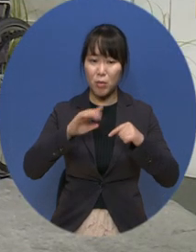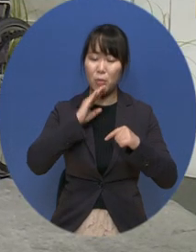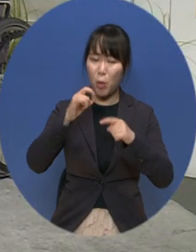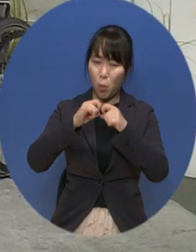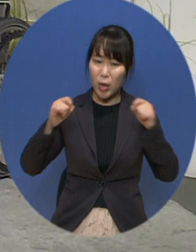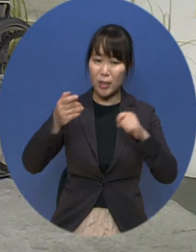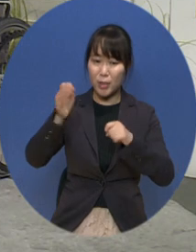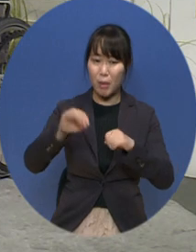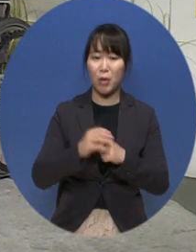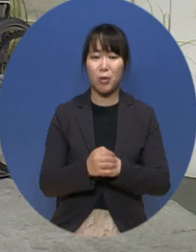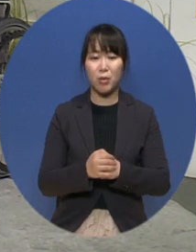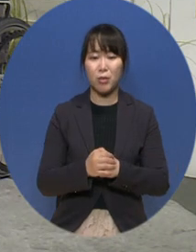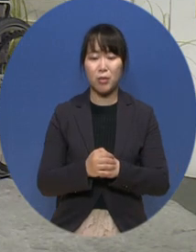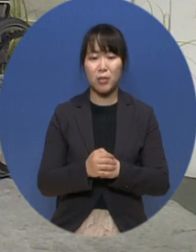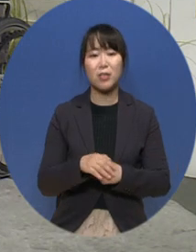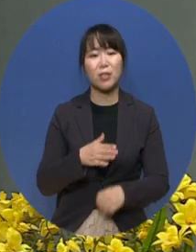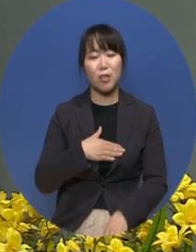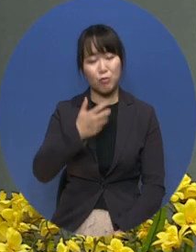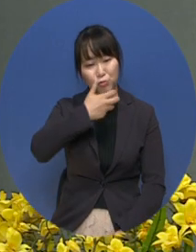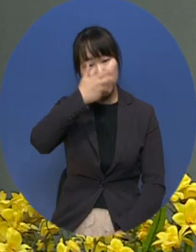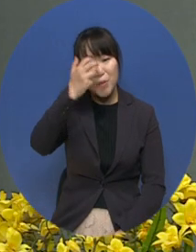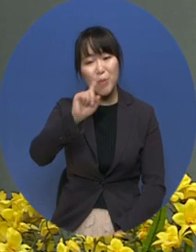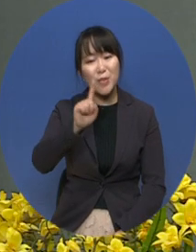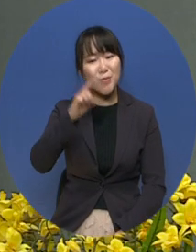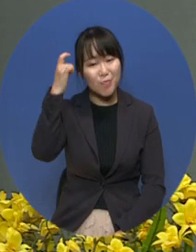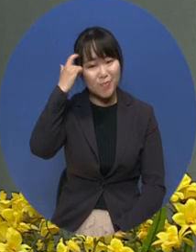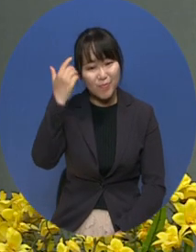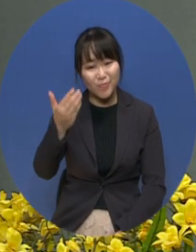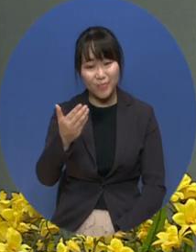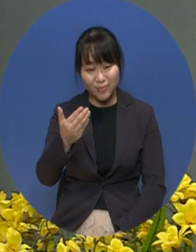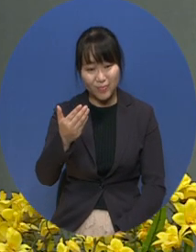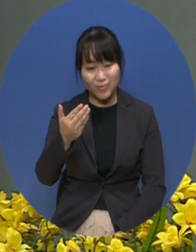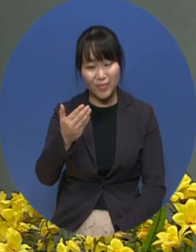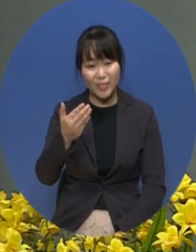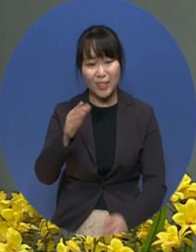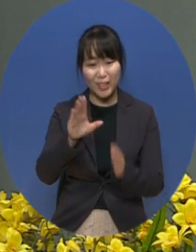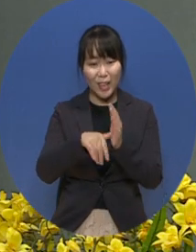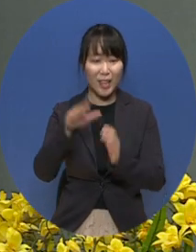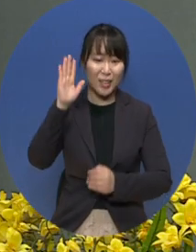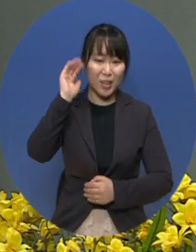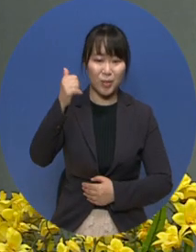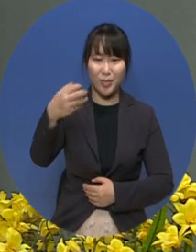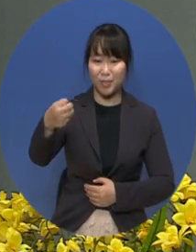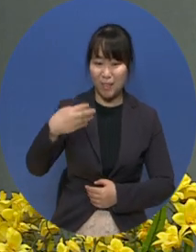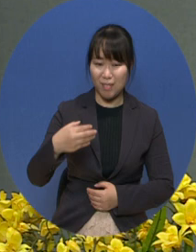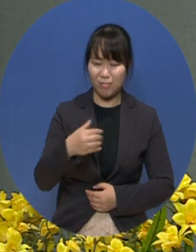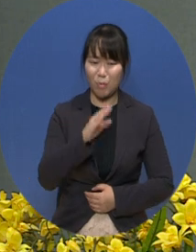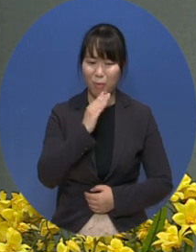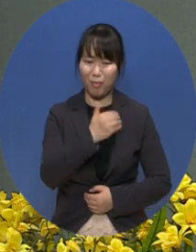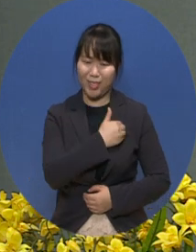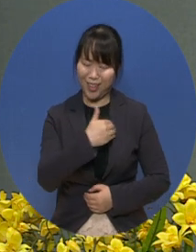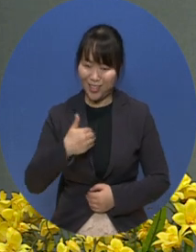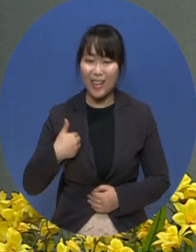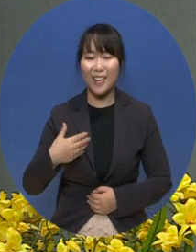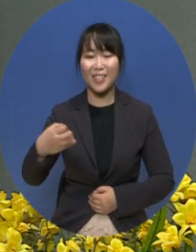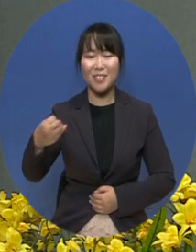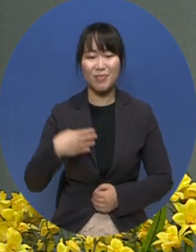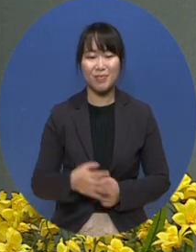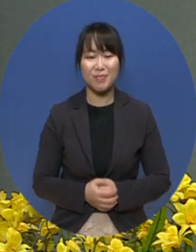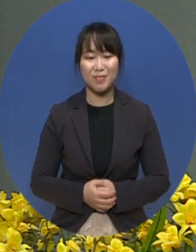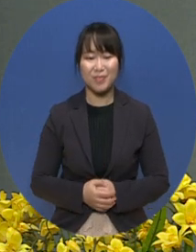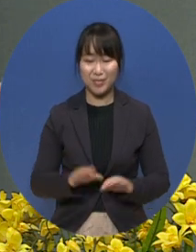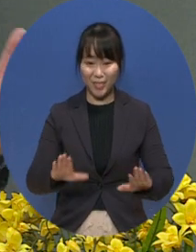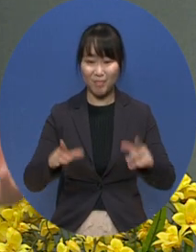네 네 꿈을 여쭤 봤을 때 대통령이다 이렇게 하셨거든요 자신 담당하게 앞에